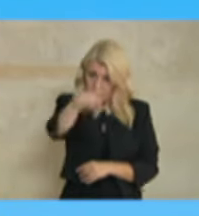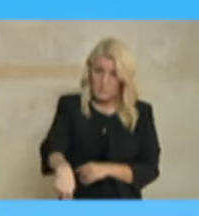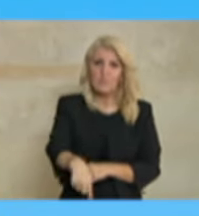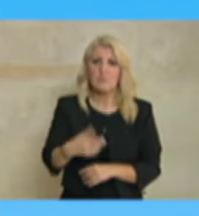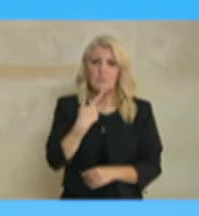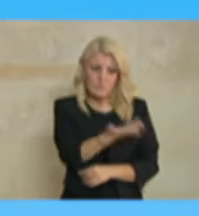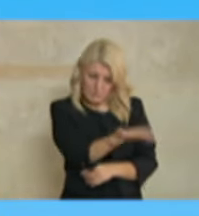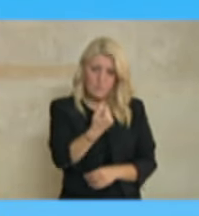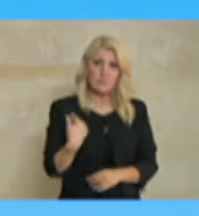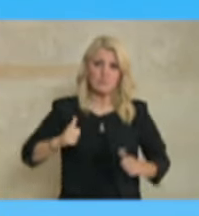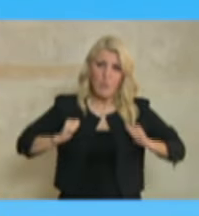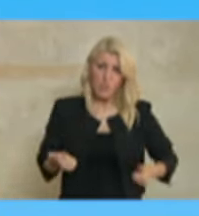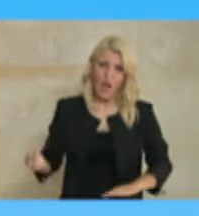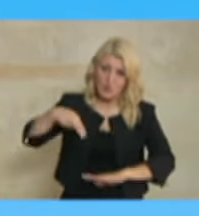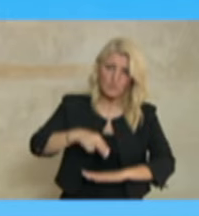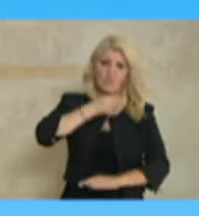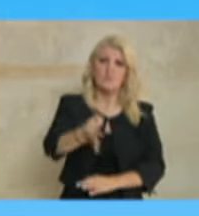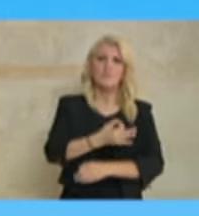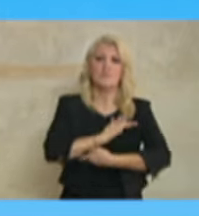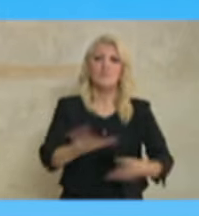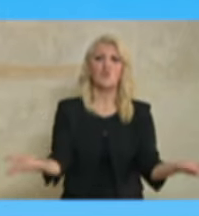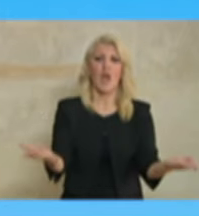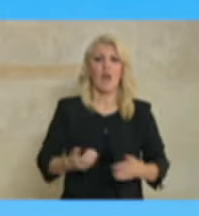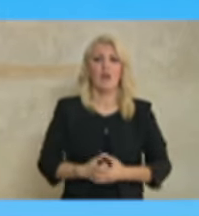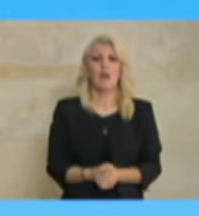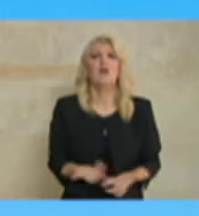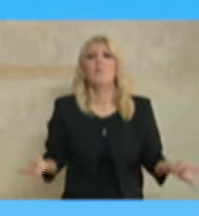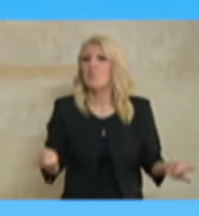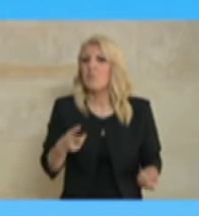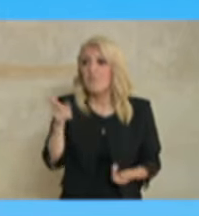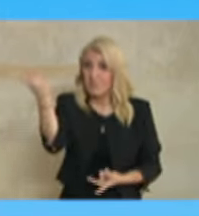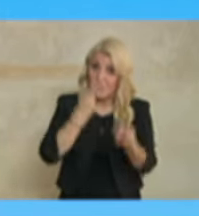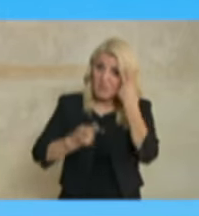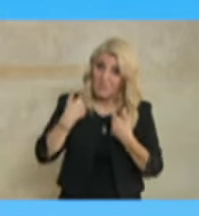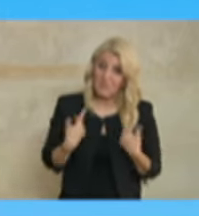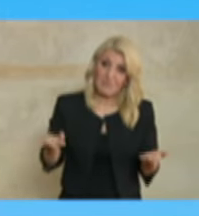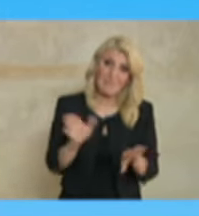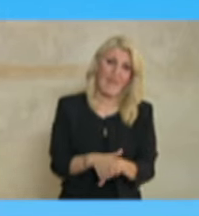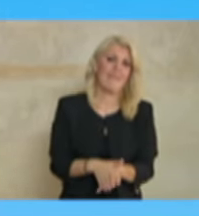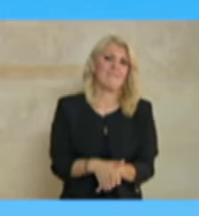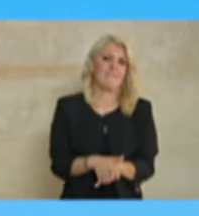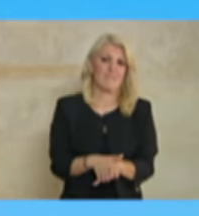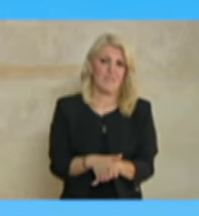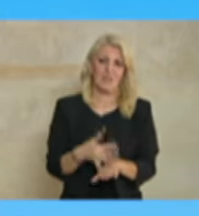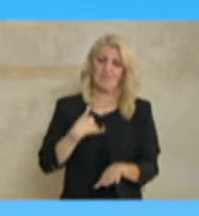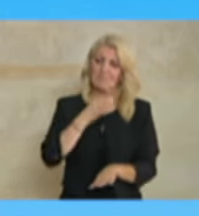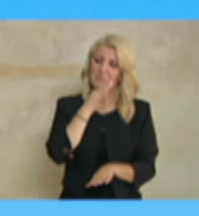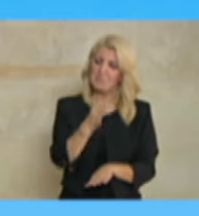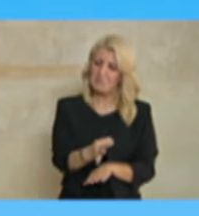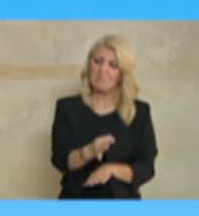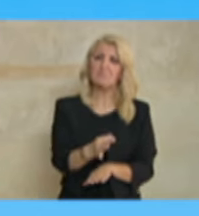μια φορά όλες αυτές τις κατηγορίες περί συγκάλυψης και να σας πω επίσης ότι η κυβέρνηση είναι